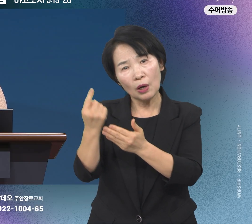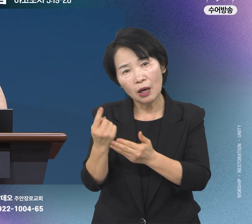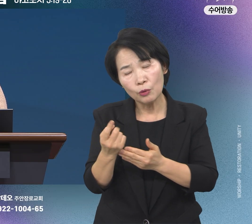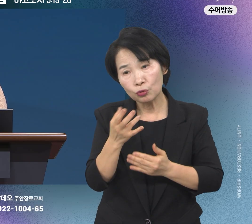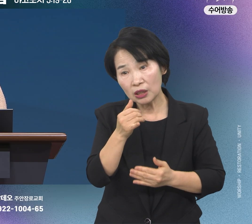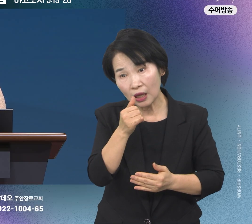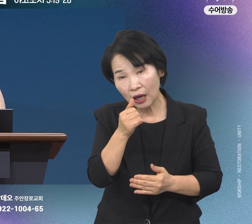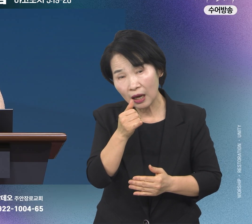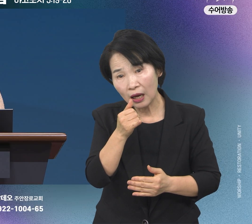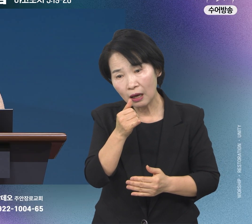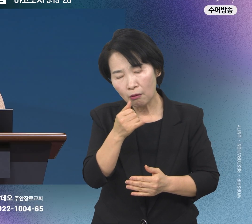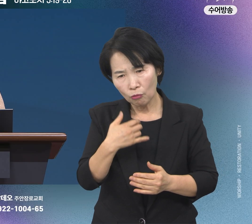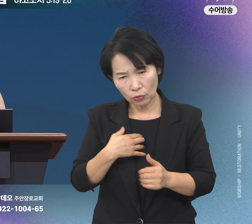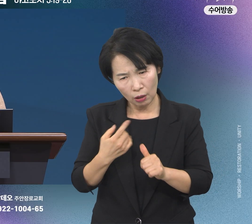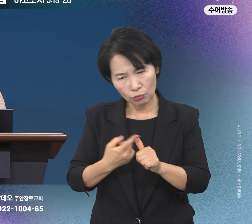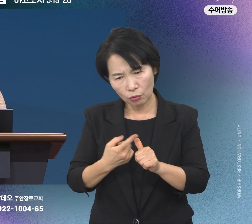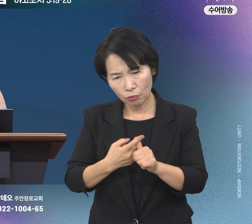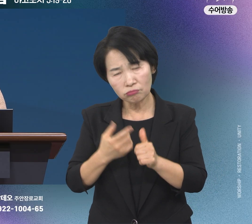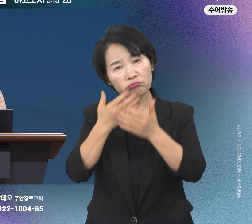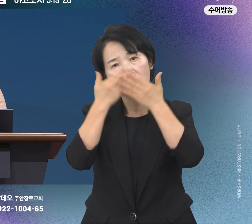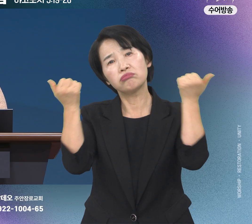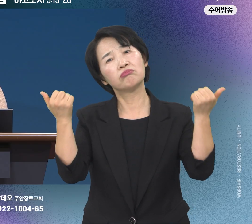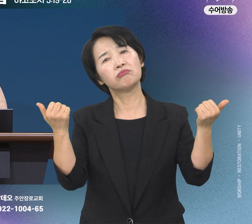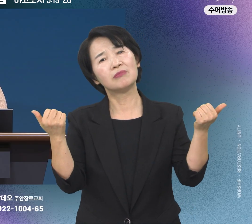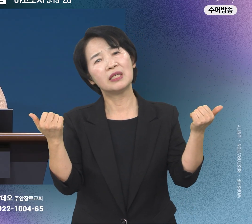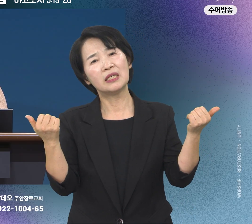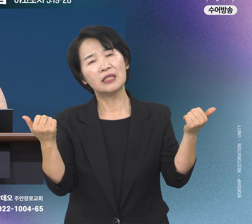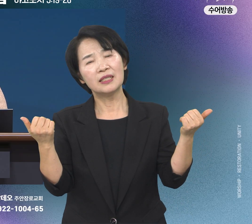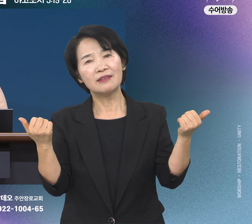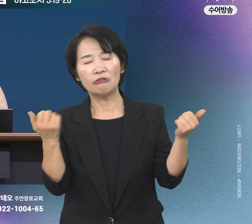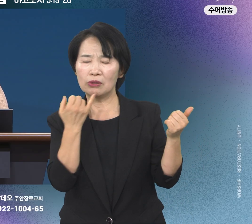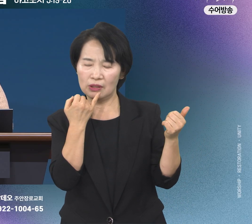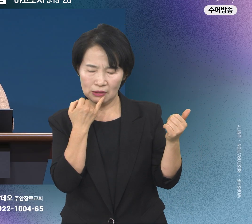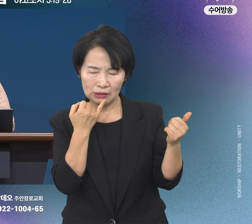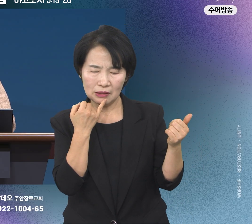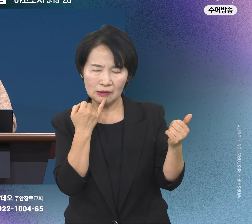내가 욕먹는 것이 무슨 소용이 있을까 하는 그 생각과